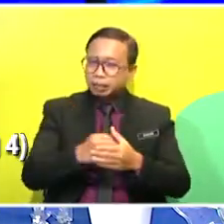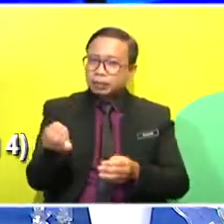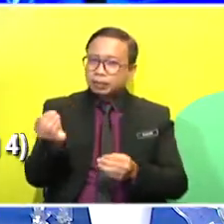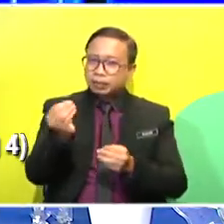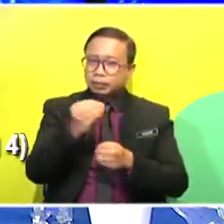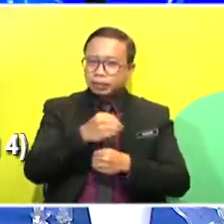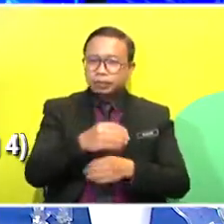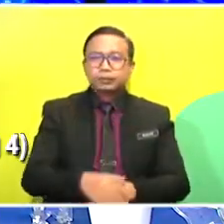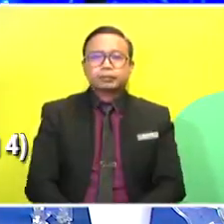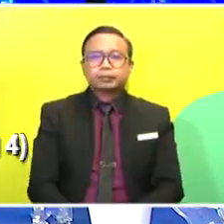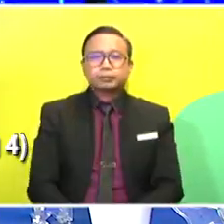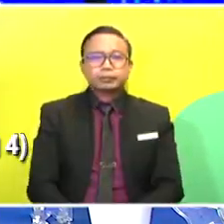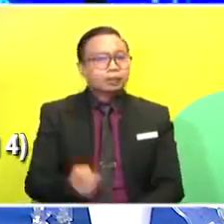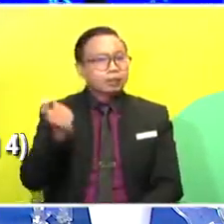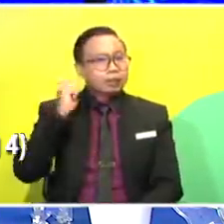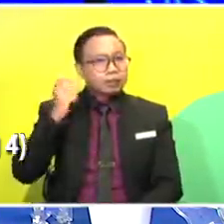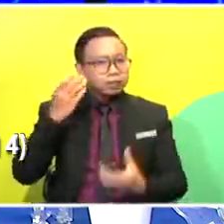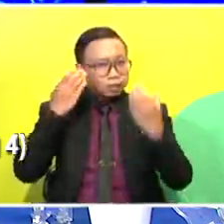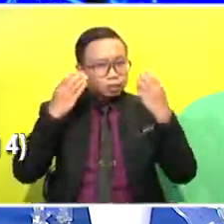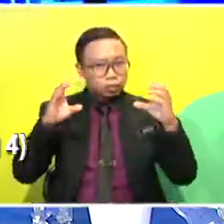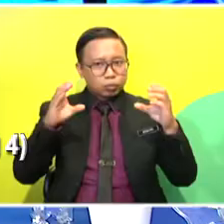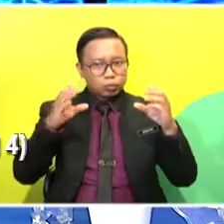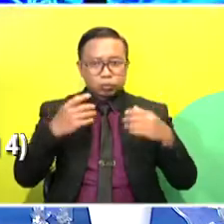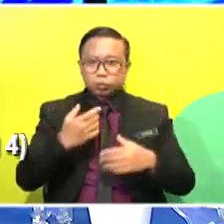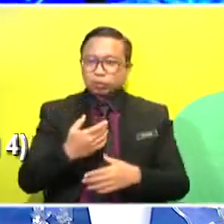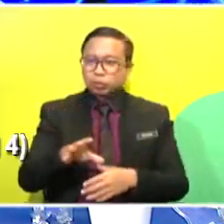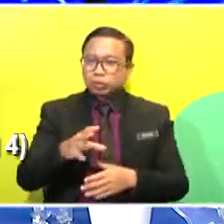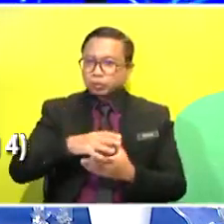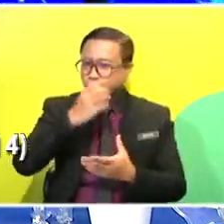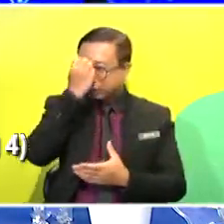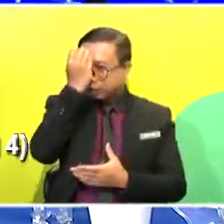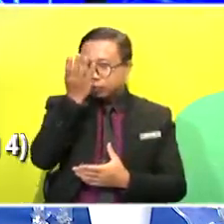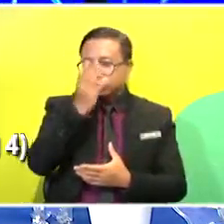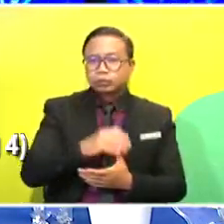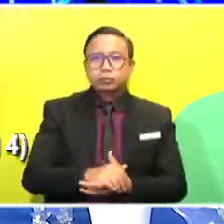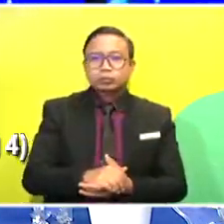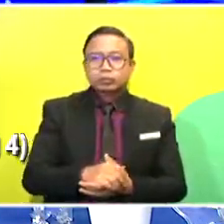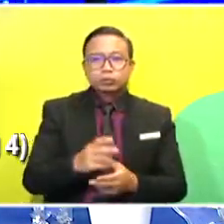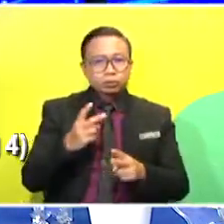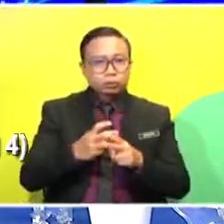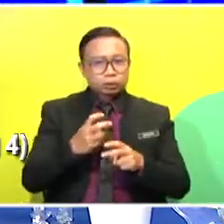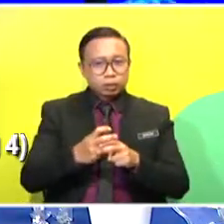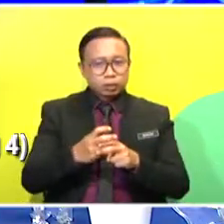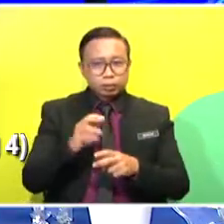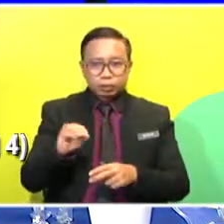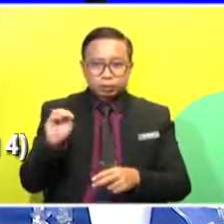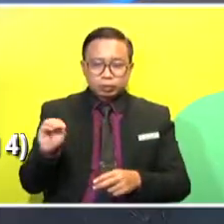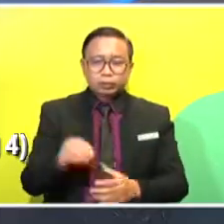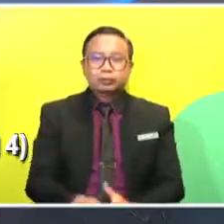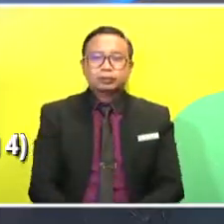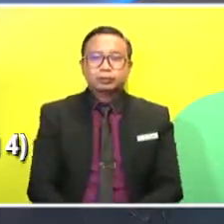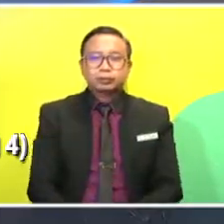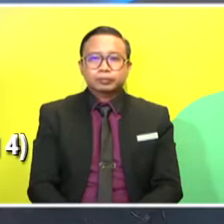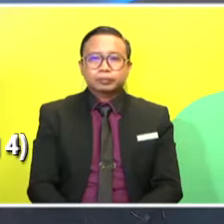cikgu, tadi cikgu ada kongsikan supaya tidak menyukarkan murid yang seterusnya untuk menggunakan makmal komputer. Betul tak, Betul, cikgu? Betul, tepat